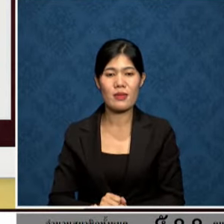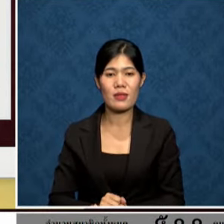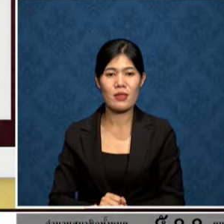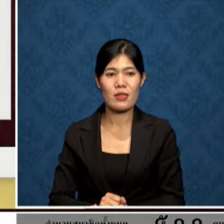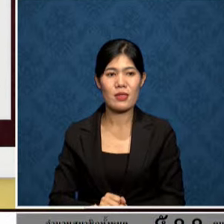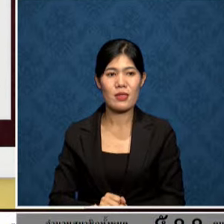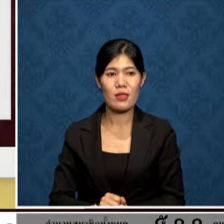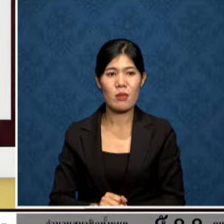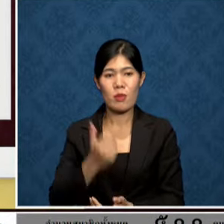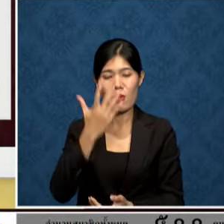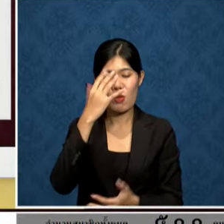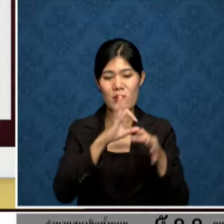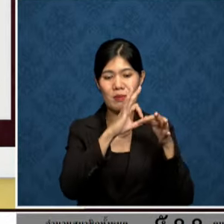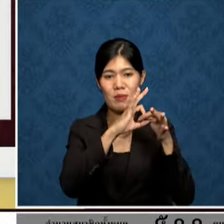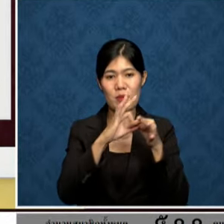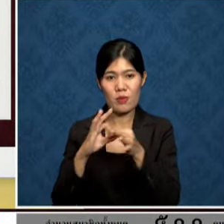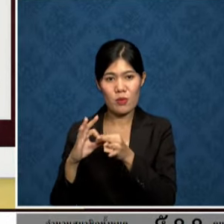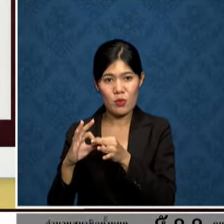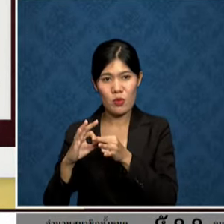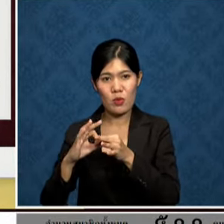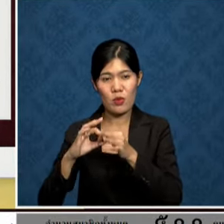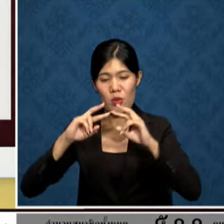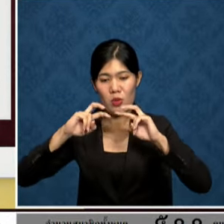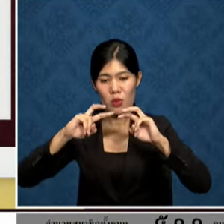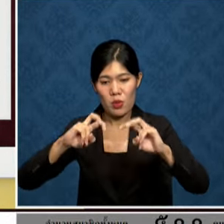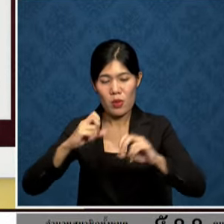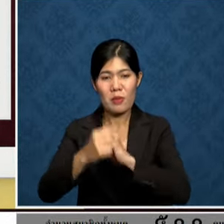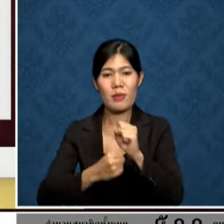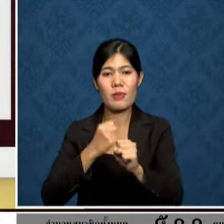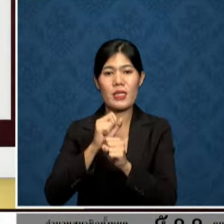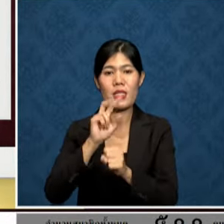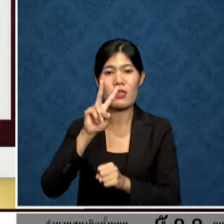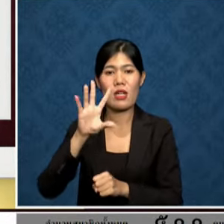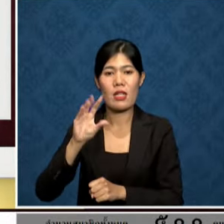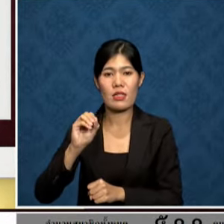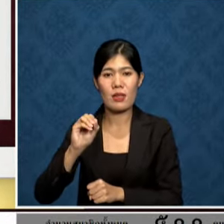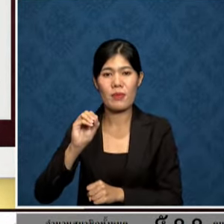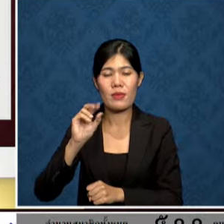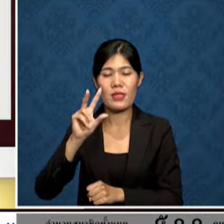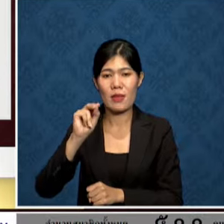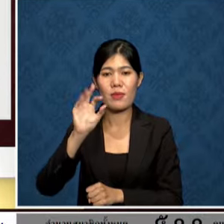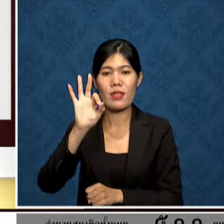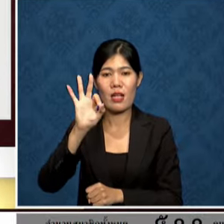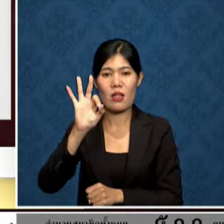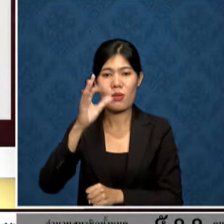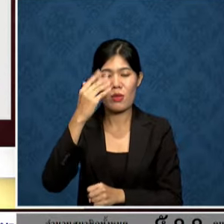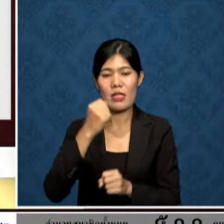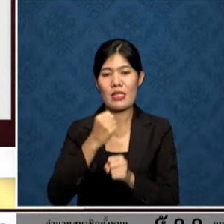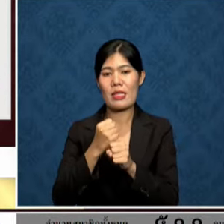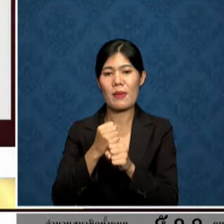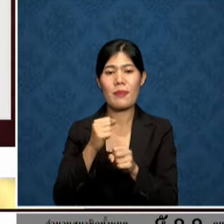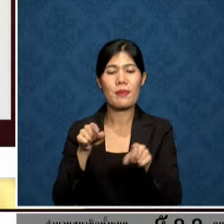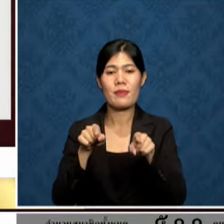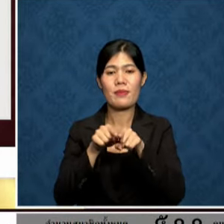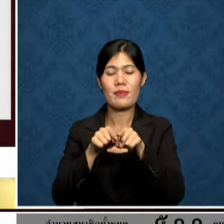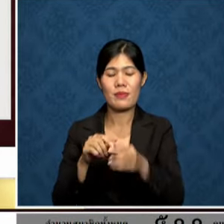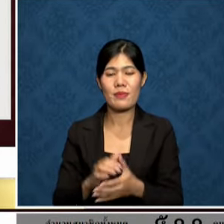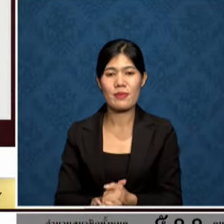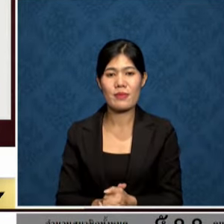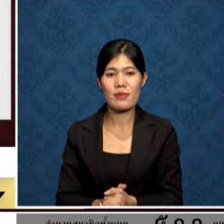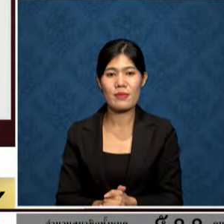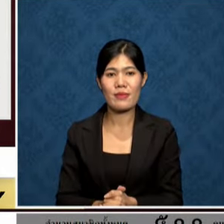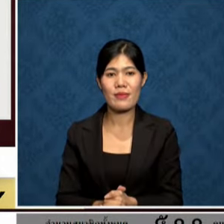ข้อมูลเนี่ยสืบสืบค้นไปได้ถึงแค่ประมาณปี2539ที่ใช้นิยามหนี้สาธารณะเดียวกันซึ่งจริงๆแล้วหนี้สัด